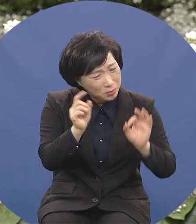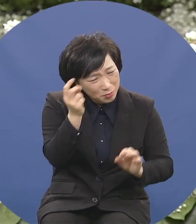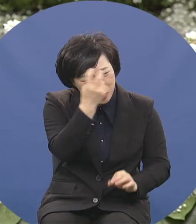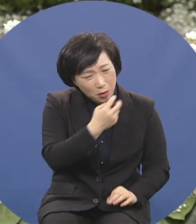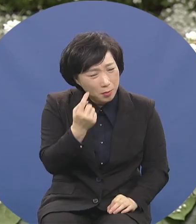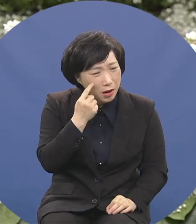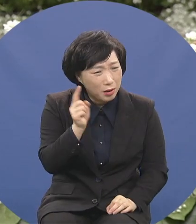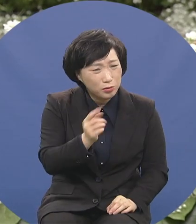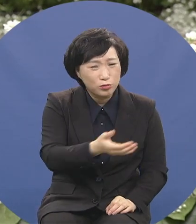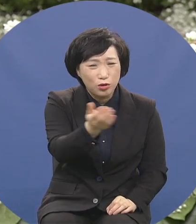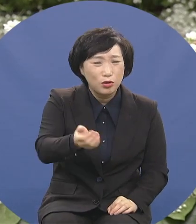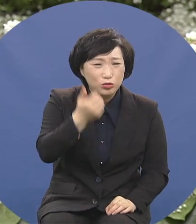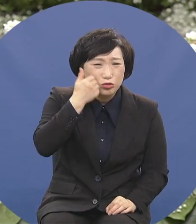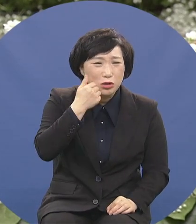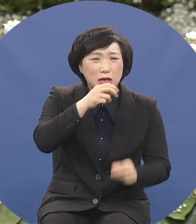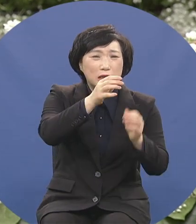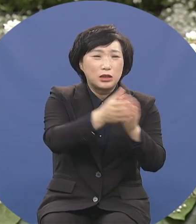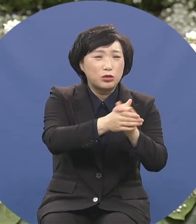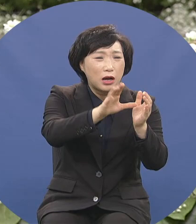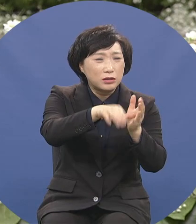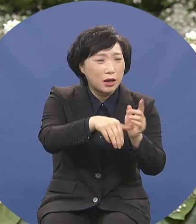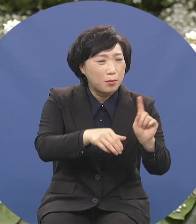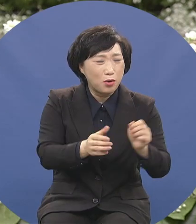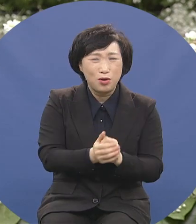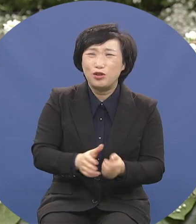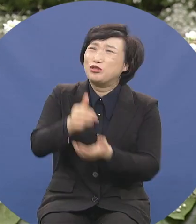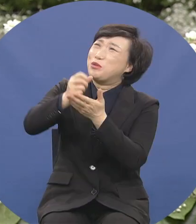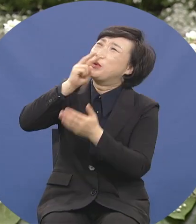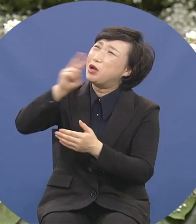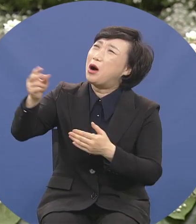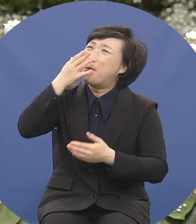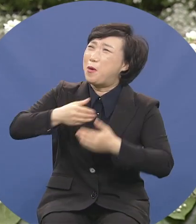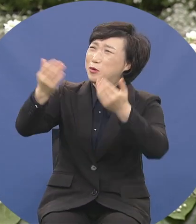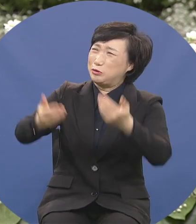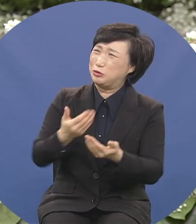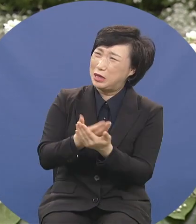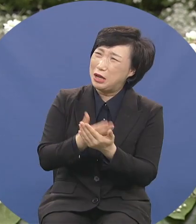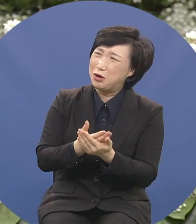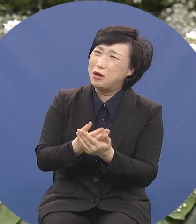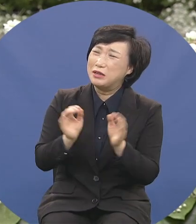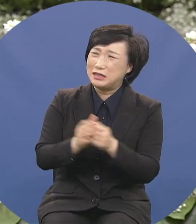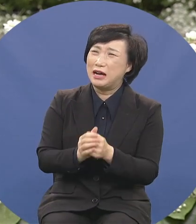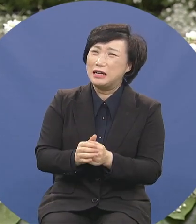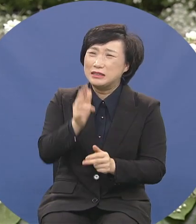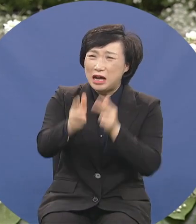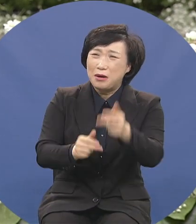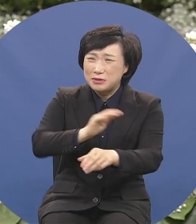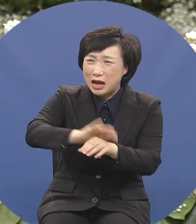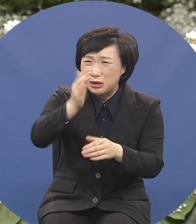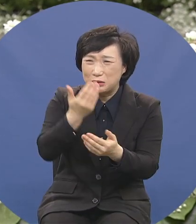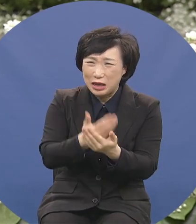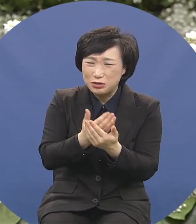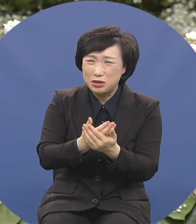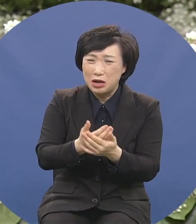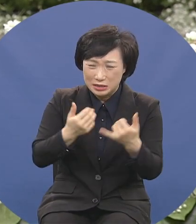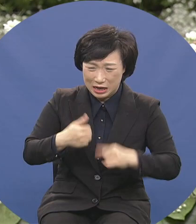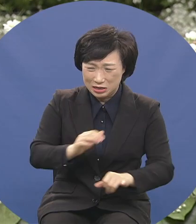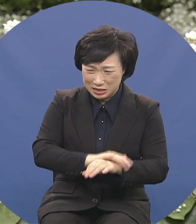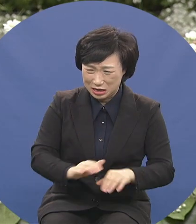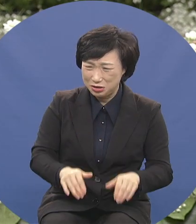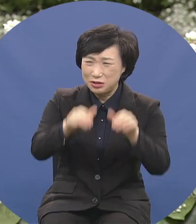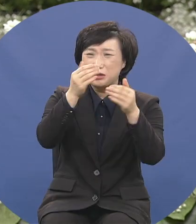해주세요. 자식이 잘 되게 해주세요. 모든 것이 형통하게 해주세요. 고통이 없게